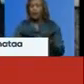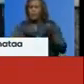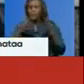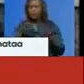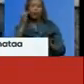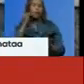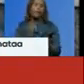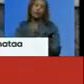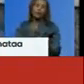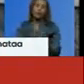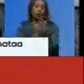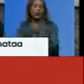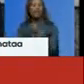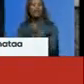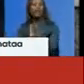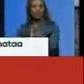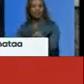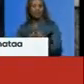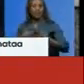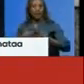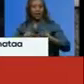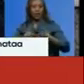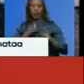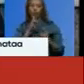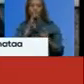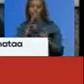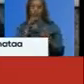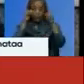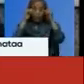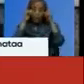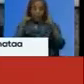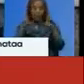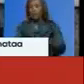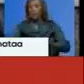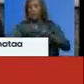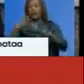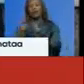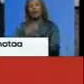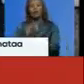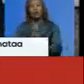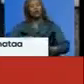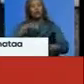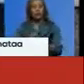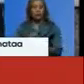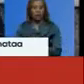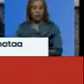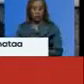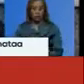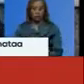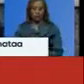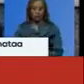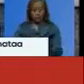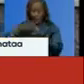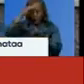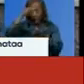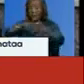የቤት ስራዎች ከፊታችን እንዳሉ በውል በመገንዘብ በርካታ ስራዎች ይሰራሉ።